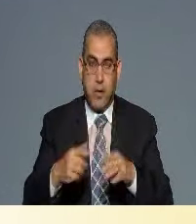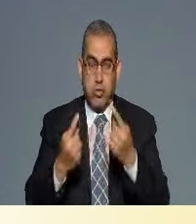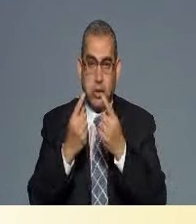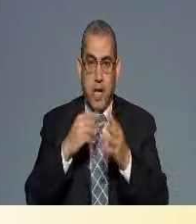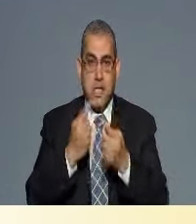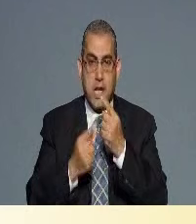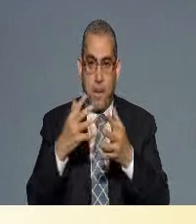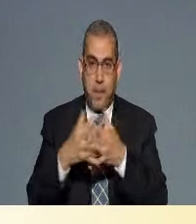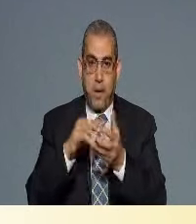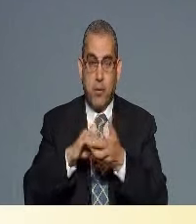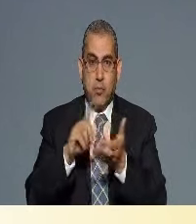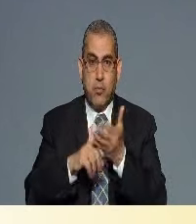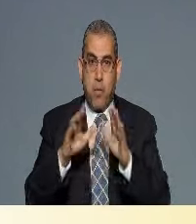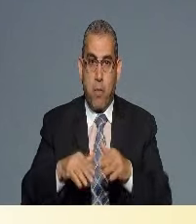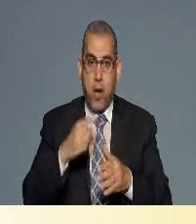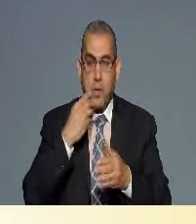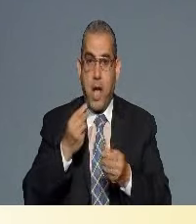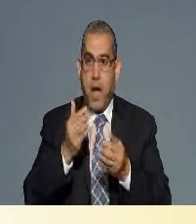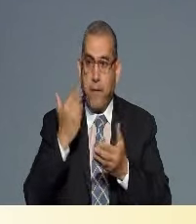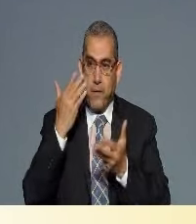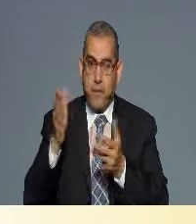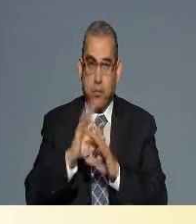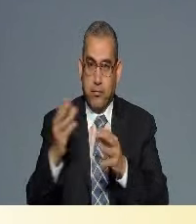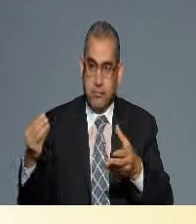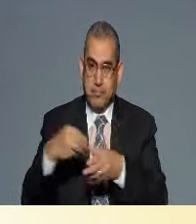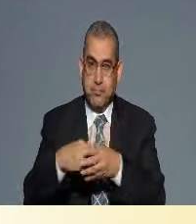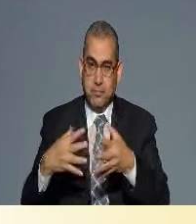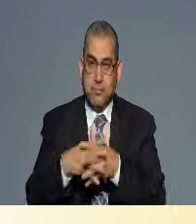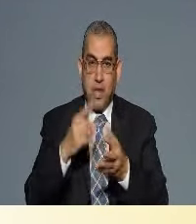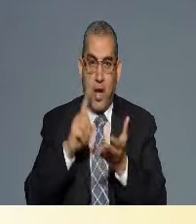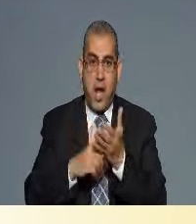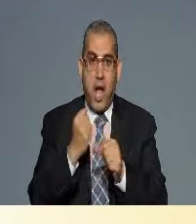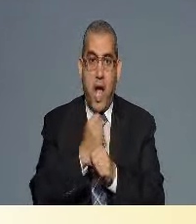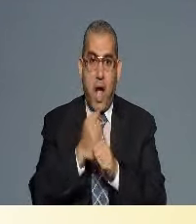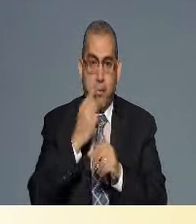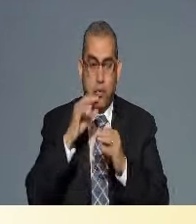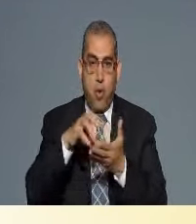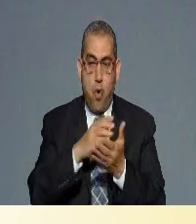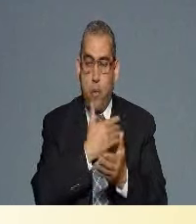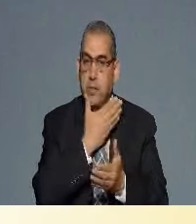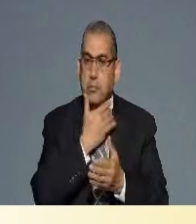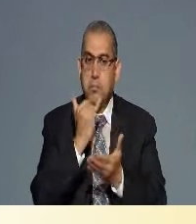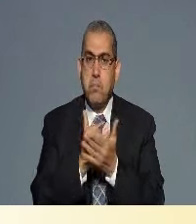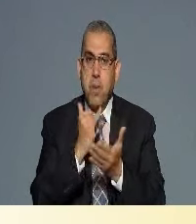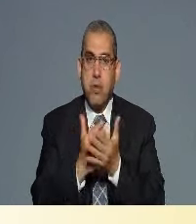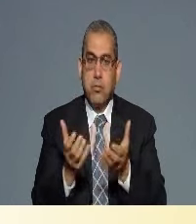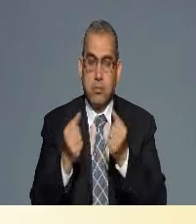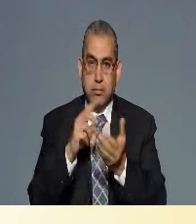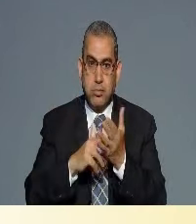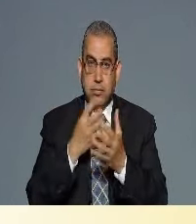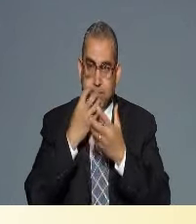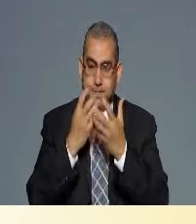الزراعي بحكم وجود الماده الخام، وده تجسيد حي على فكره ان الدوله هي اللي بتتبنى فكره الضخ الكبير على